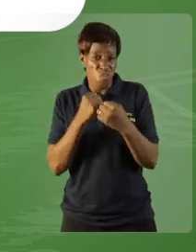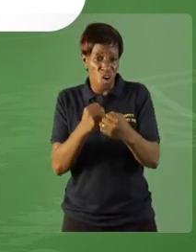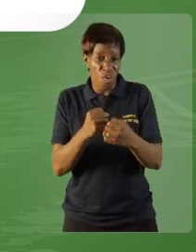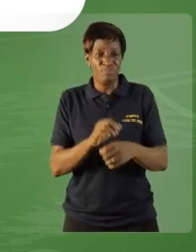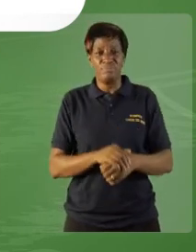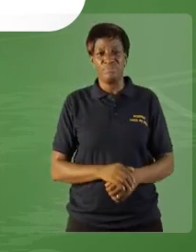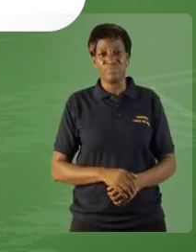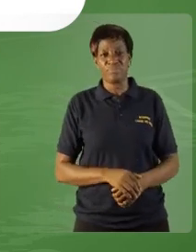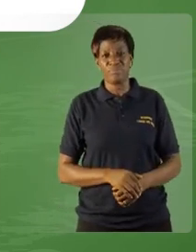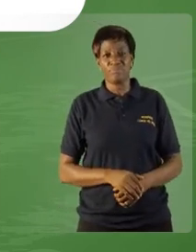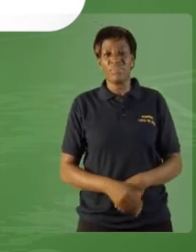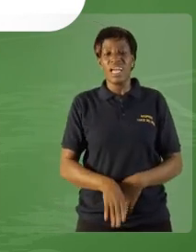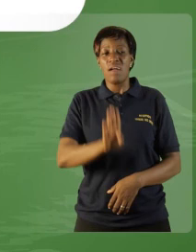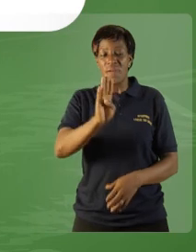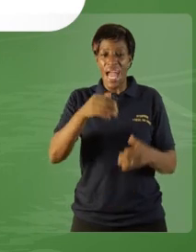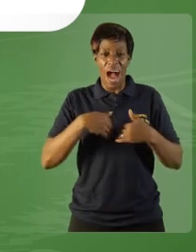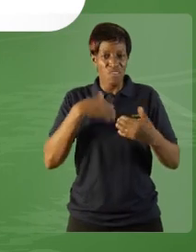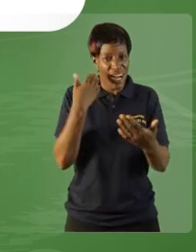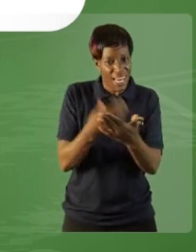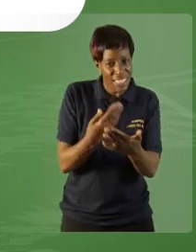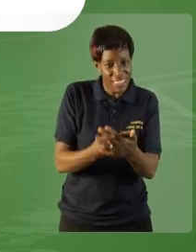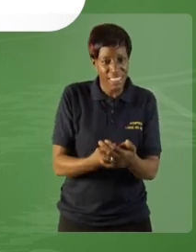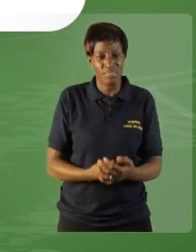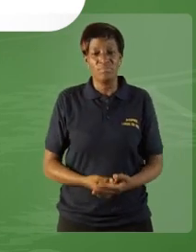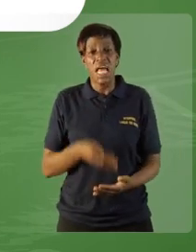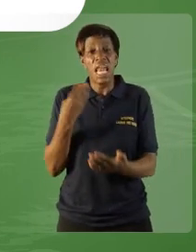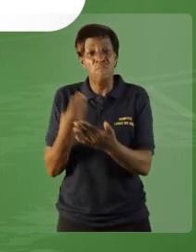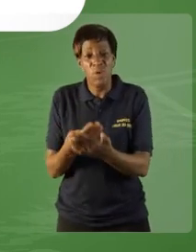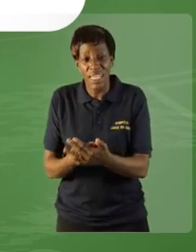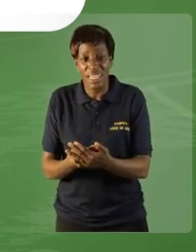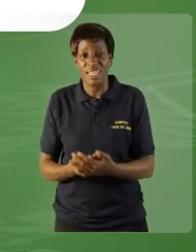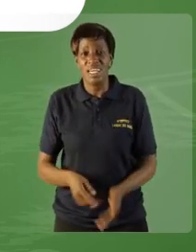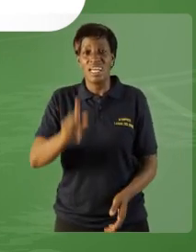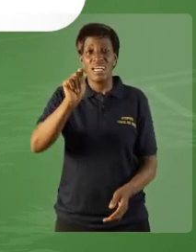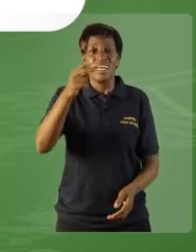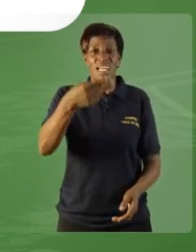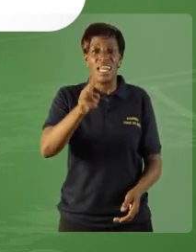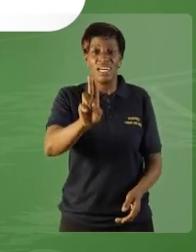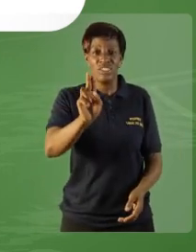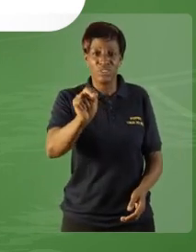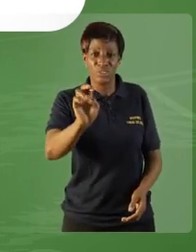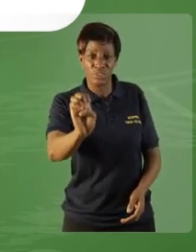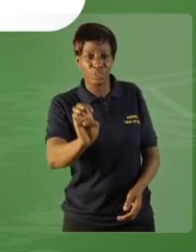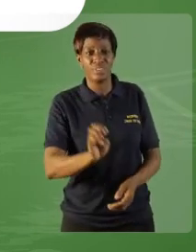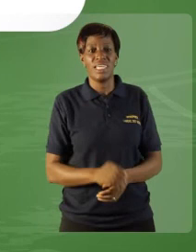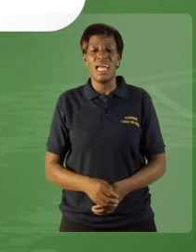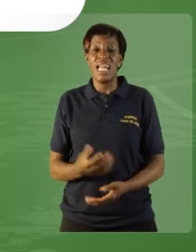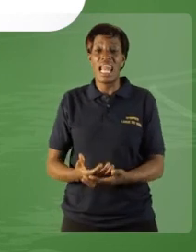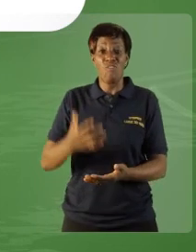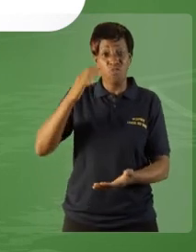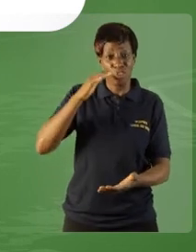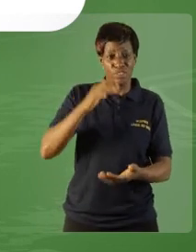B. Nous avons l'argent, la monnaie, la thune, la fortune.